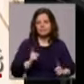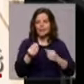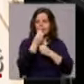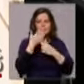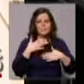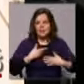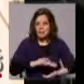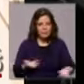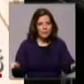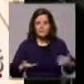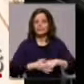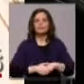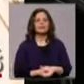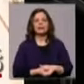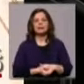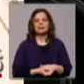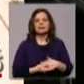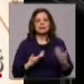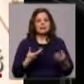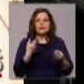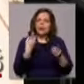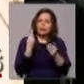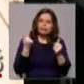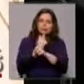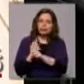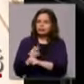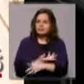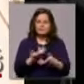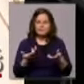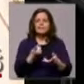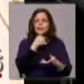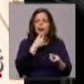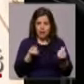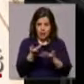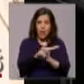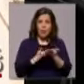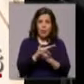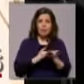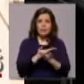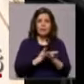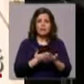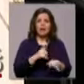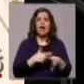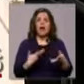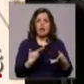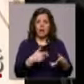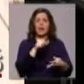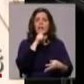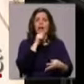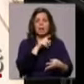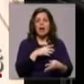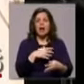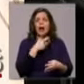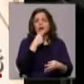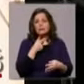питания, ни вычислоточных материалов, ни ГСР. Наша экономика, к сожалению, зависит от привязки